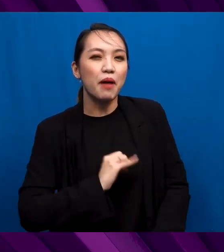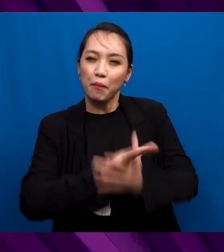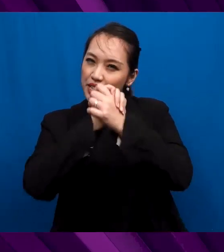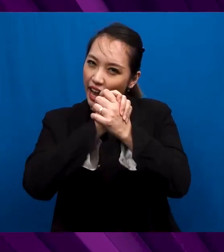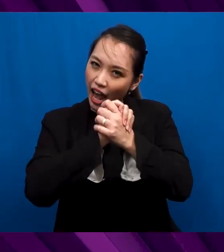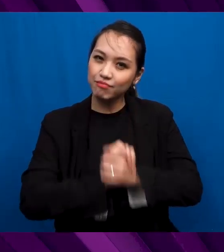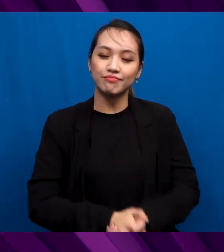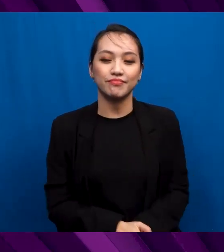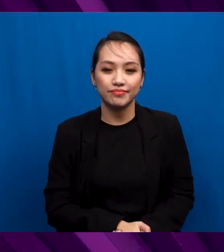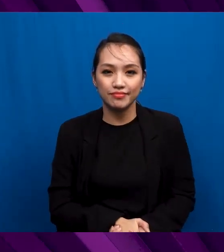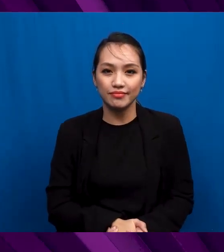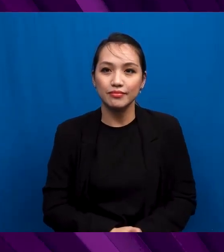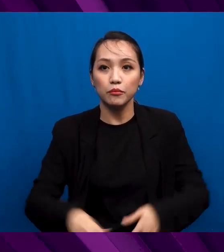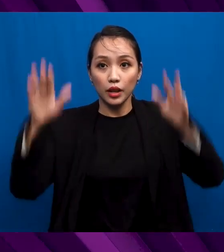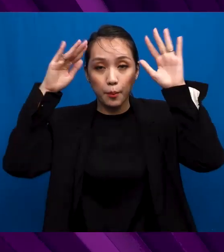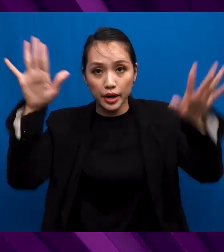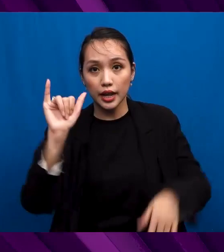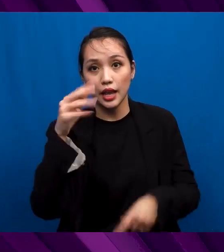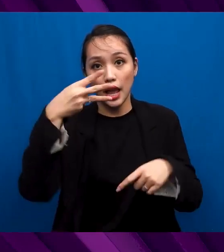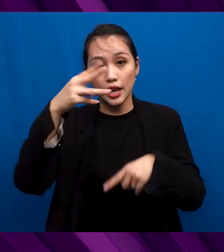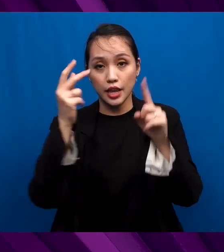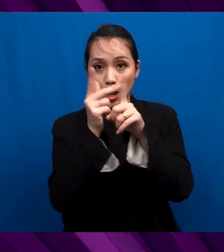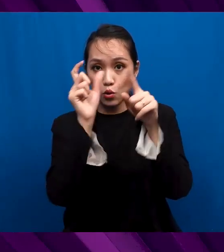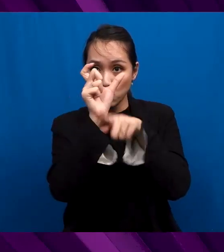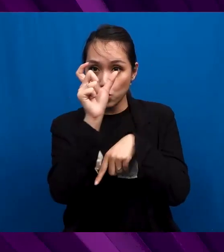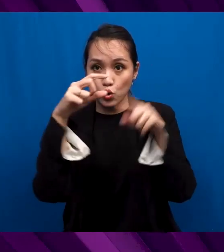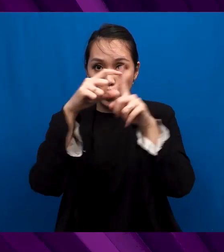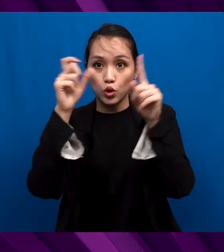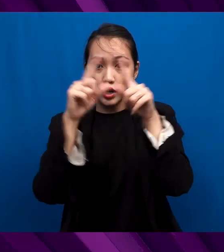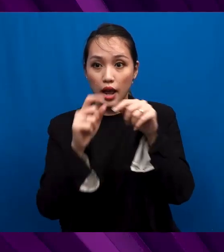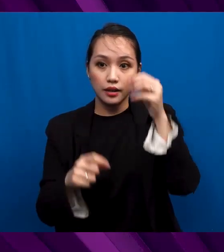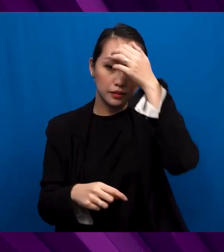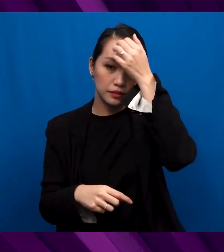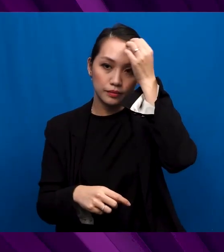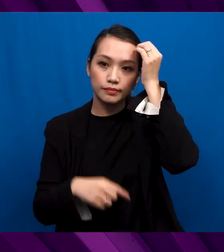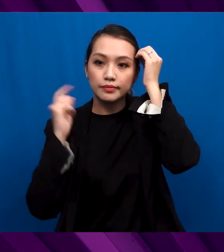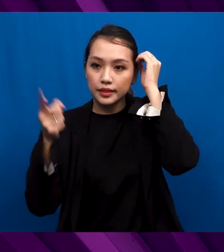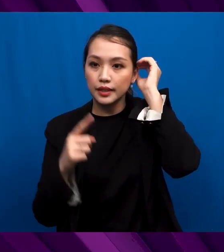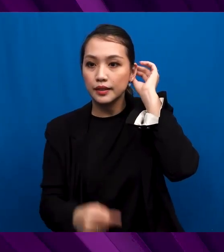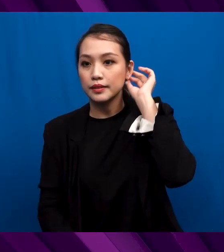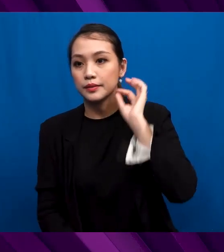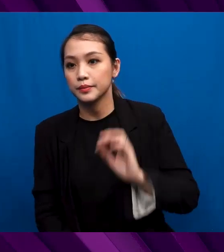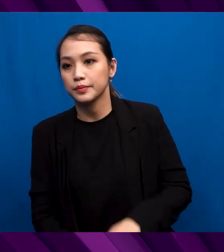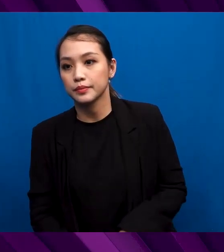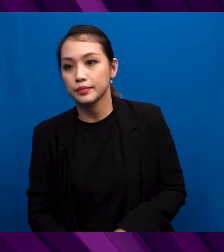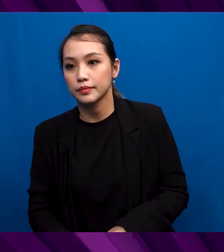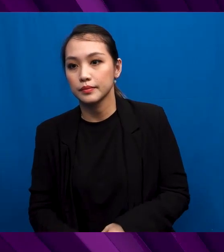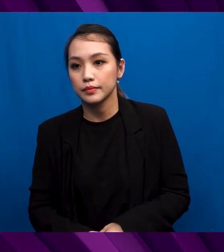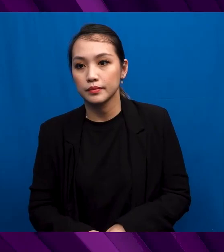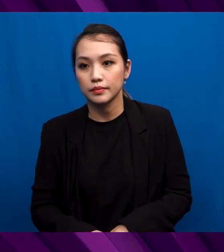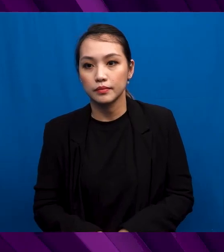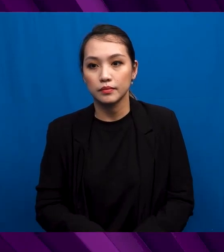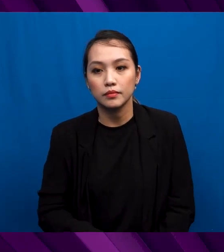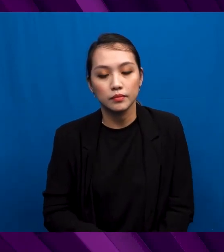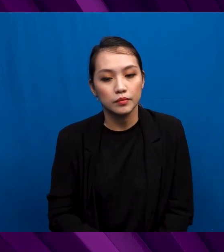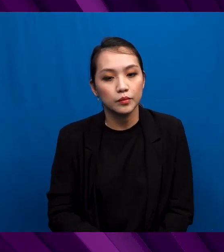Yehuda. Nah, berkat Yehuda adalah sebagai berikut. Kalau kita baca sekali lagi ya, dan inilah tentang Yehuda katanya. Dengarlah ya